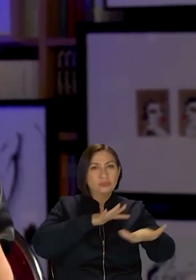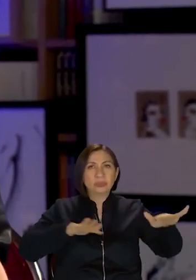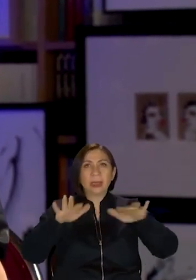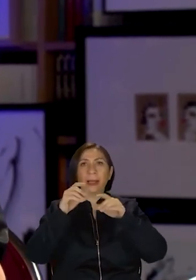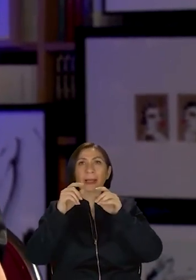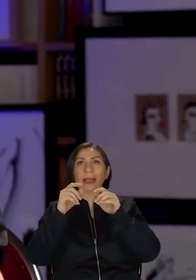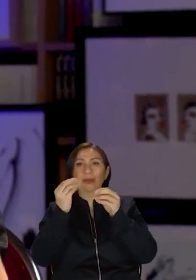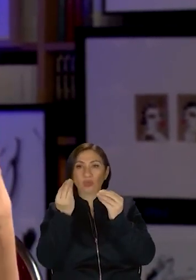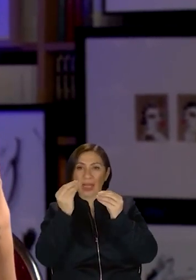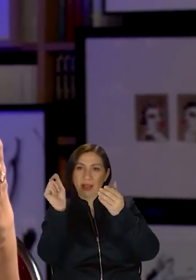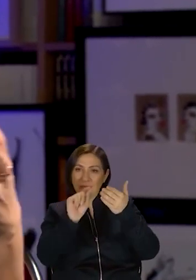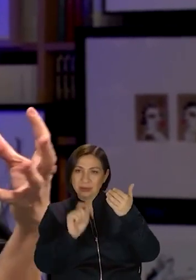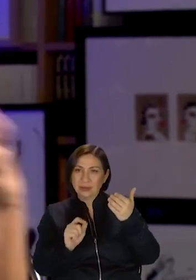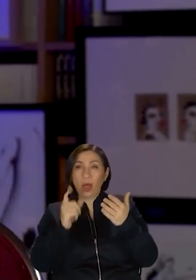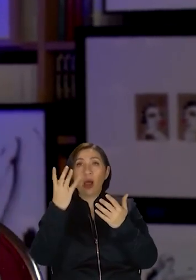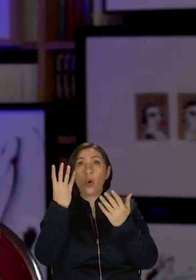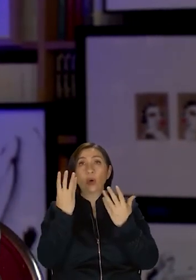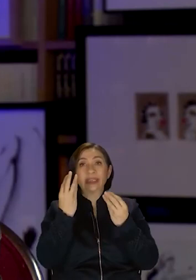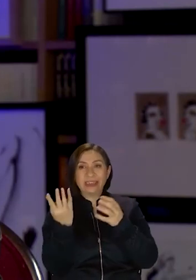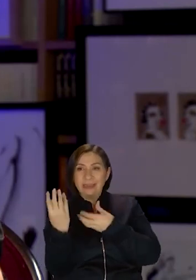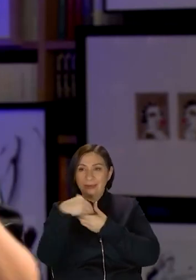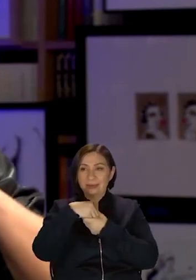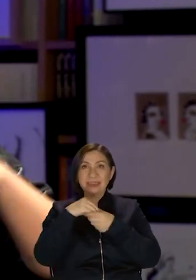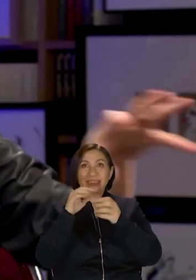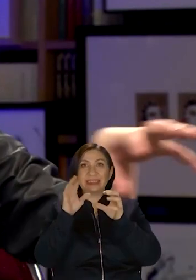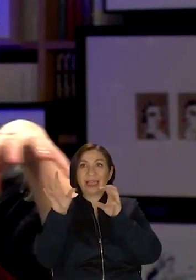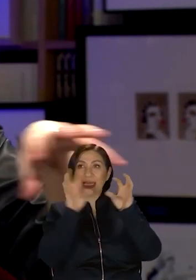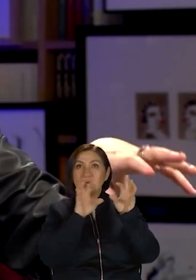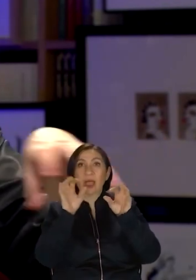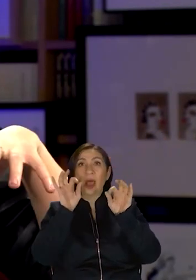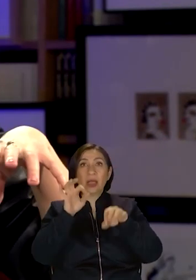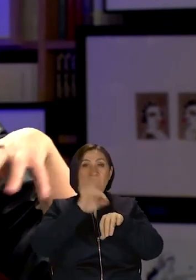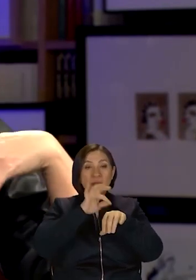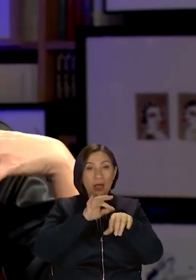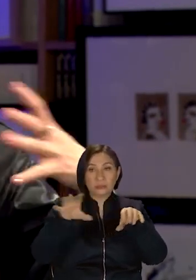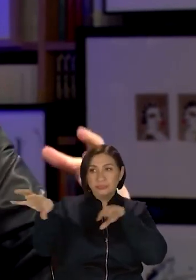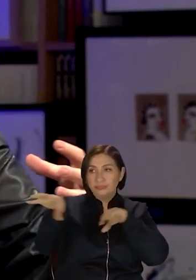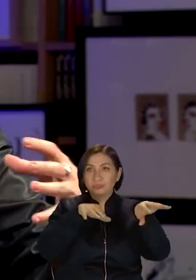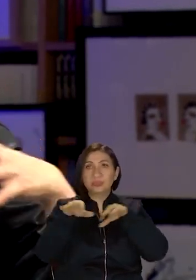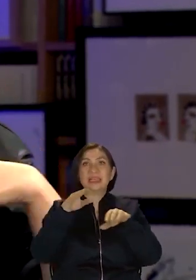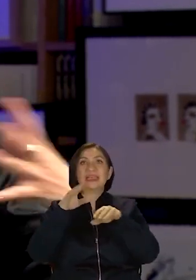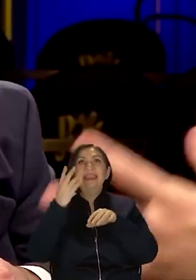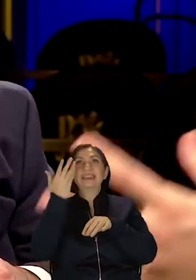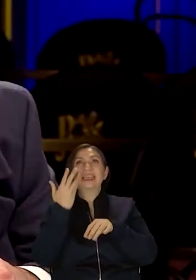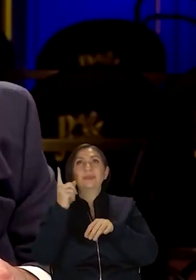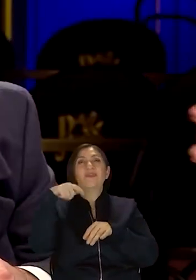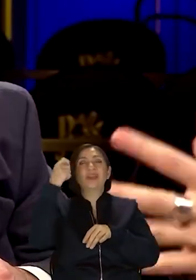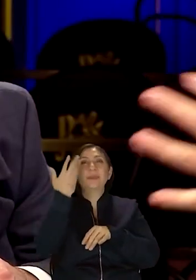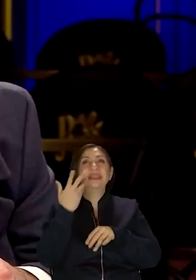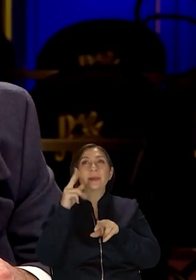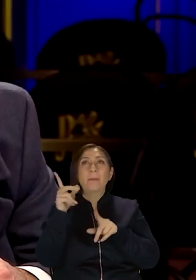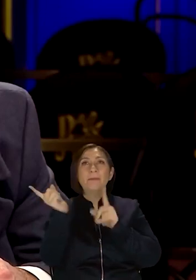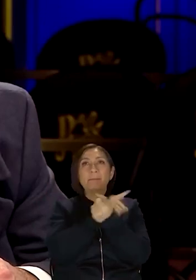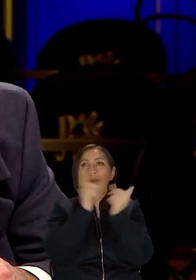Bilmez de dramaturgisini iyi yaptı. Yani o anlamda çok iç içe soktu sahneleri. Aynı anda sahneler oynanıyor. Seyirci böyle bir film izler gibi böyle